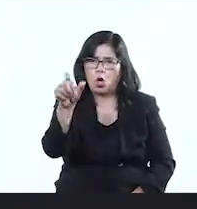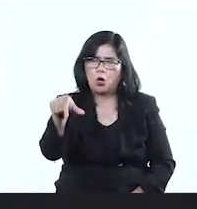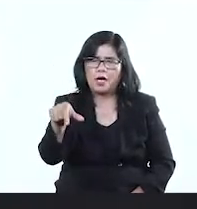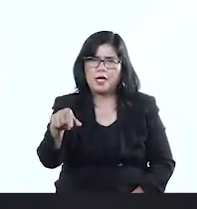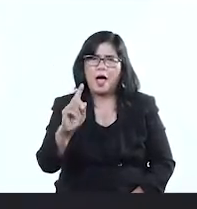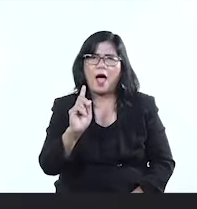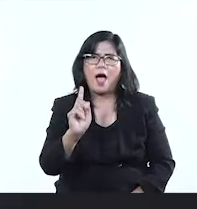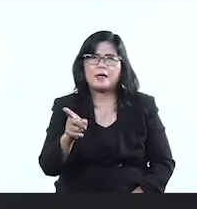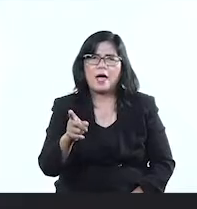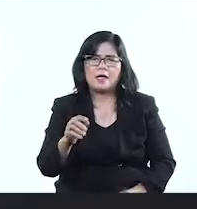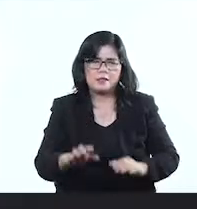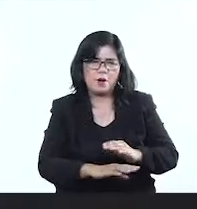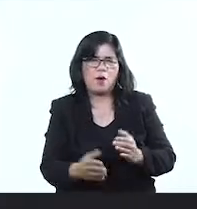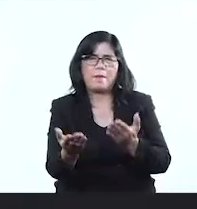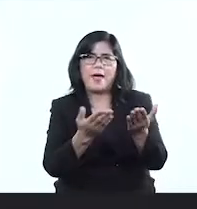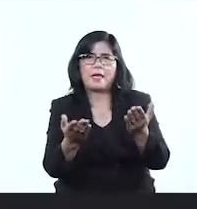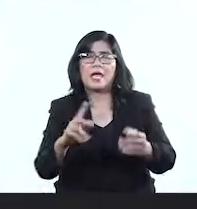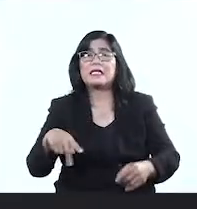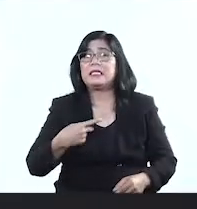ada di bawah pelayanan